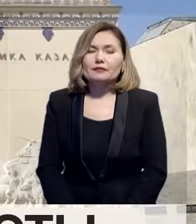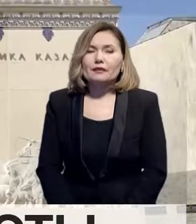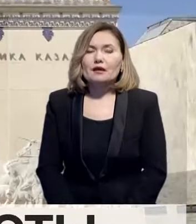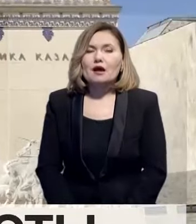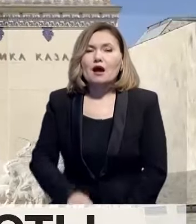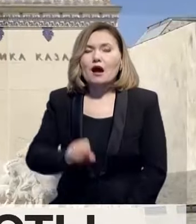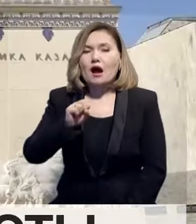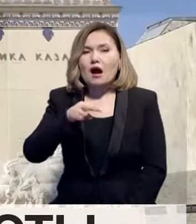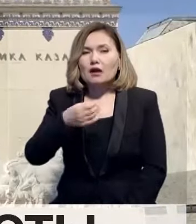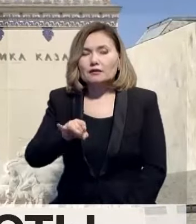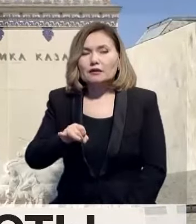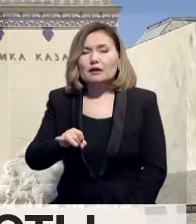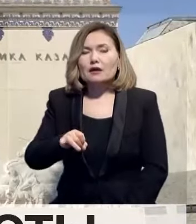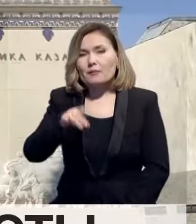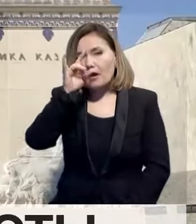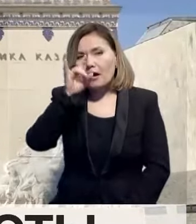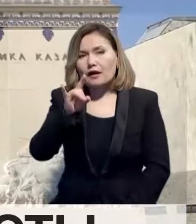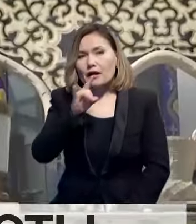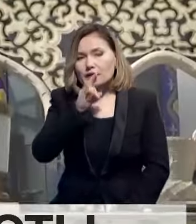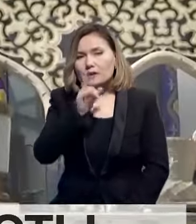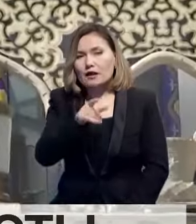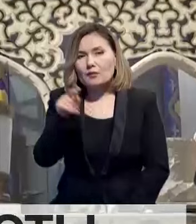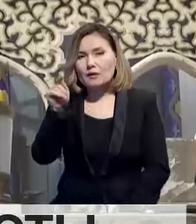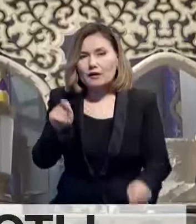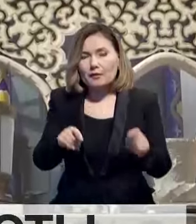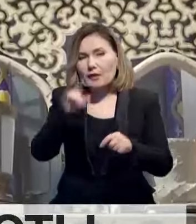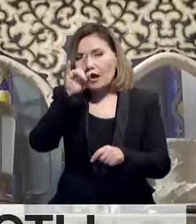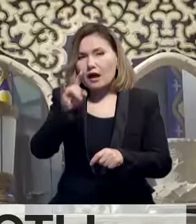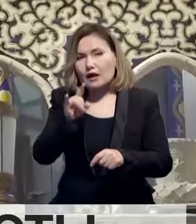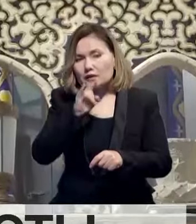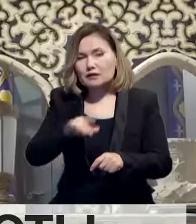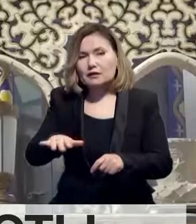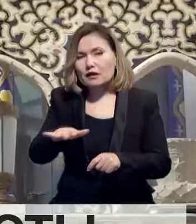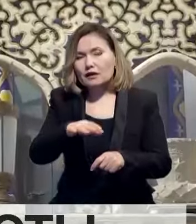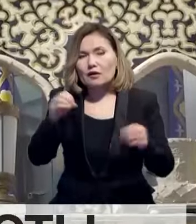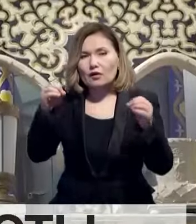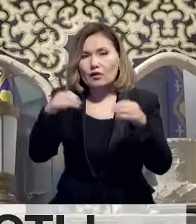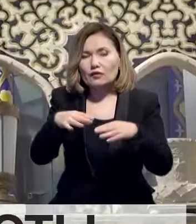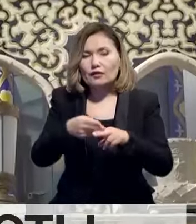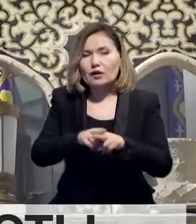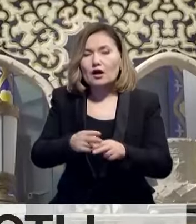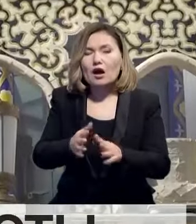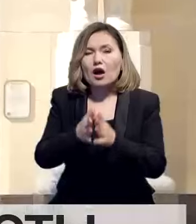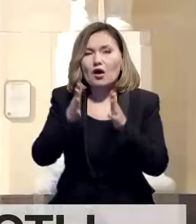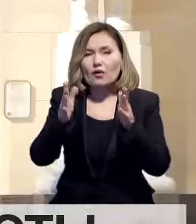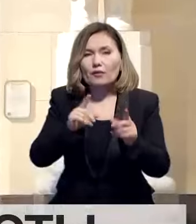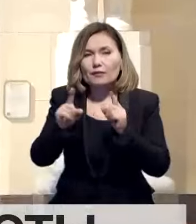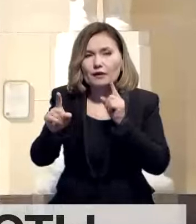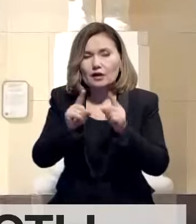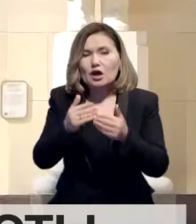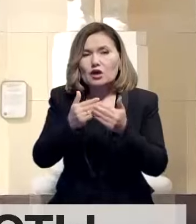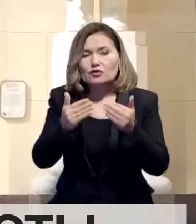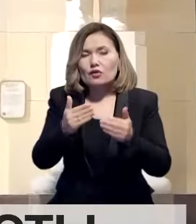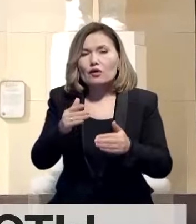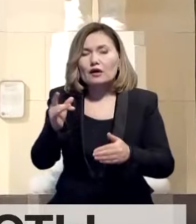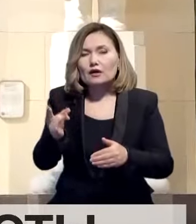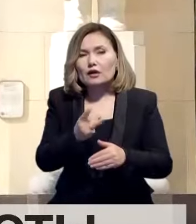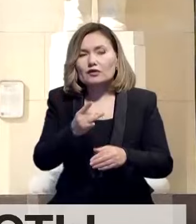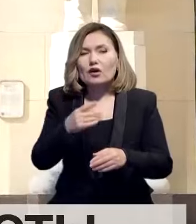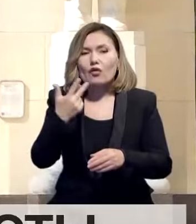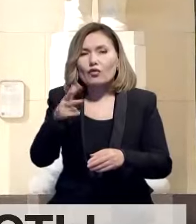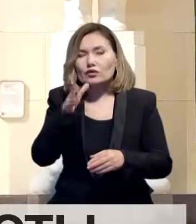Алтайдан Астраханьға дейінгі қандастарды біріктірген жиын Қазақстан павильонында өтті. Мұндай ауқымды бас қосу соңғы рет Ресейде